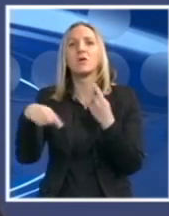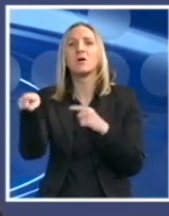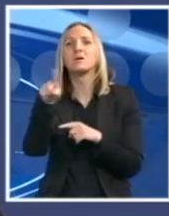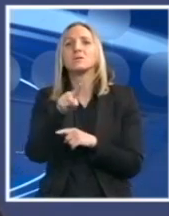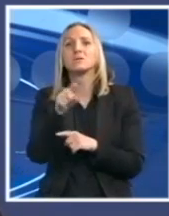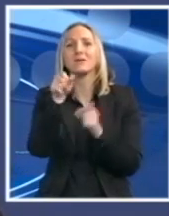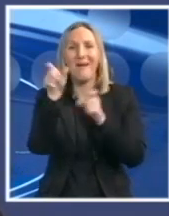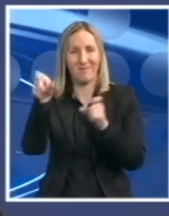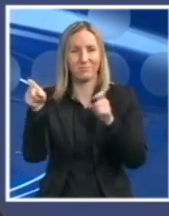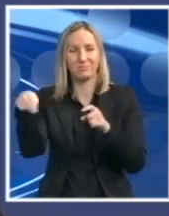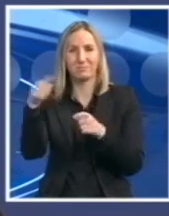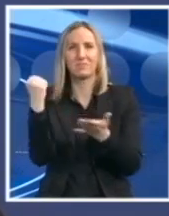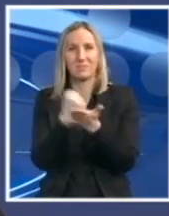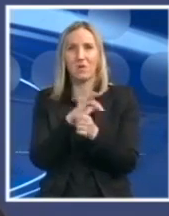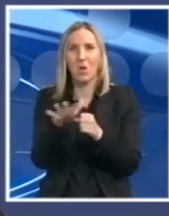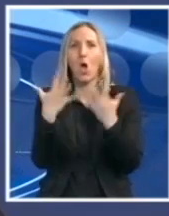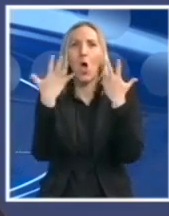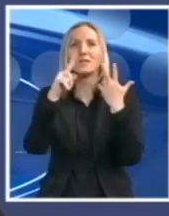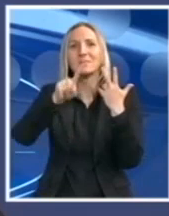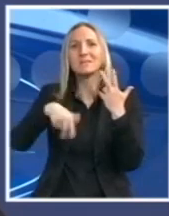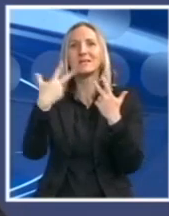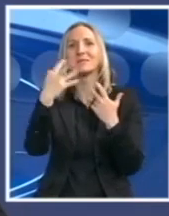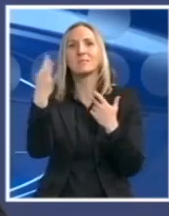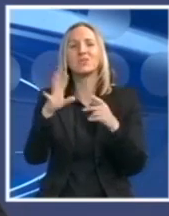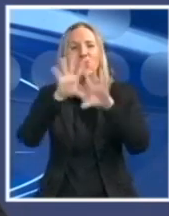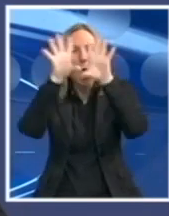bilo, znači, oko 8,3% od svih